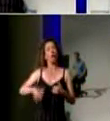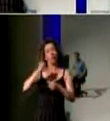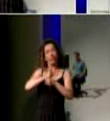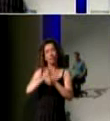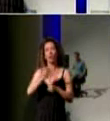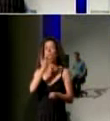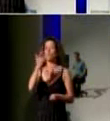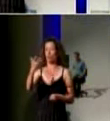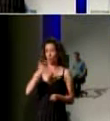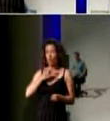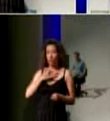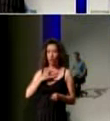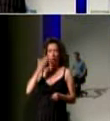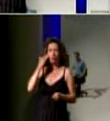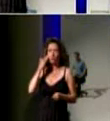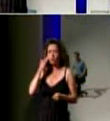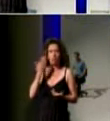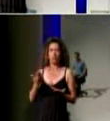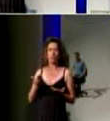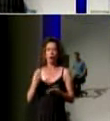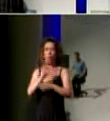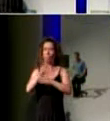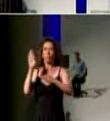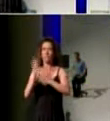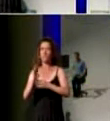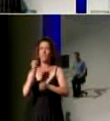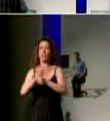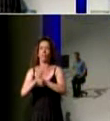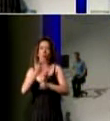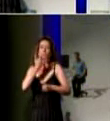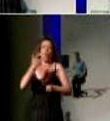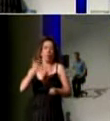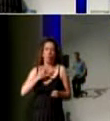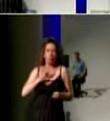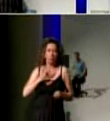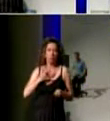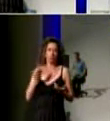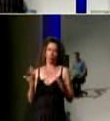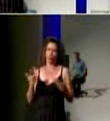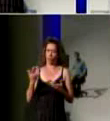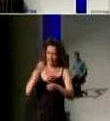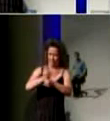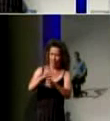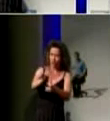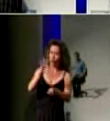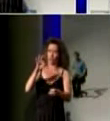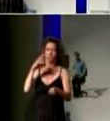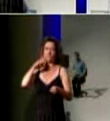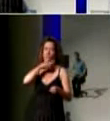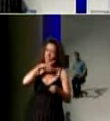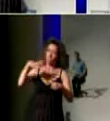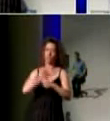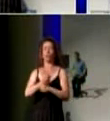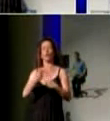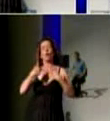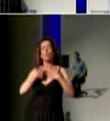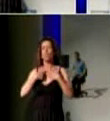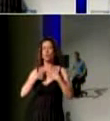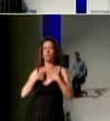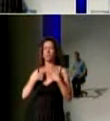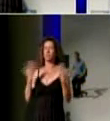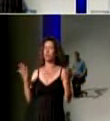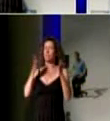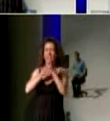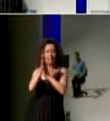pratiquer. On sait que ça n'arrive pas du jour au lendemain, ça, de choisir notre métier puis d'y arriver comme ça. Moi, c'est une passion